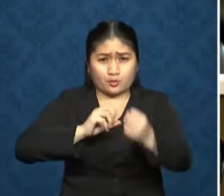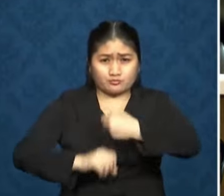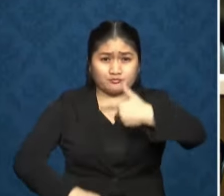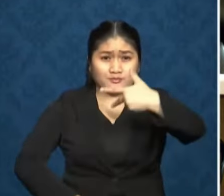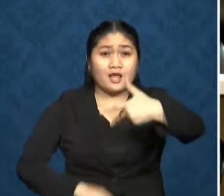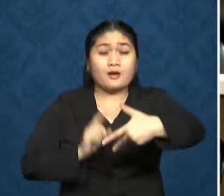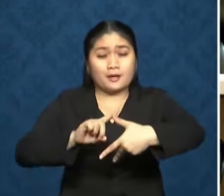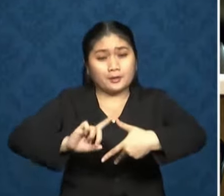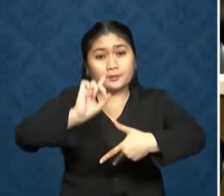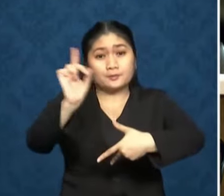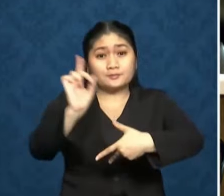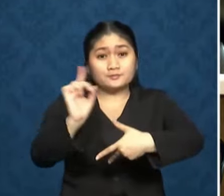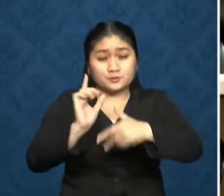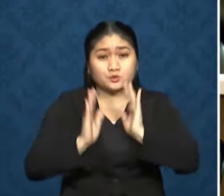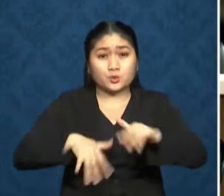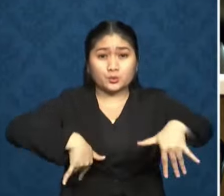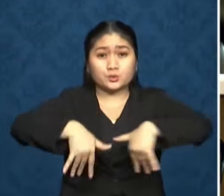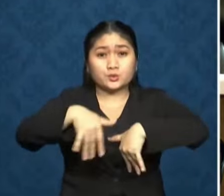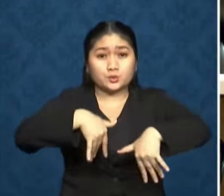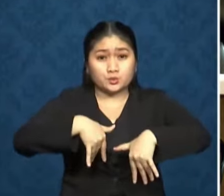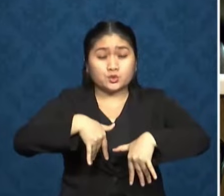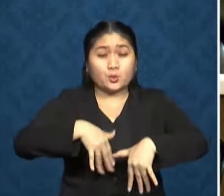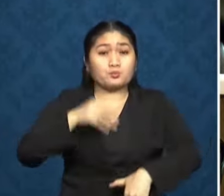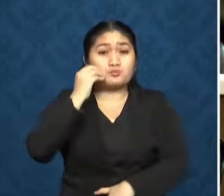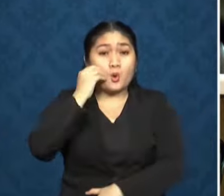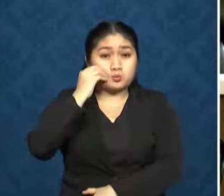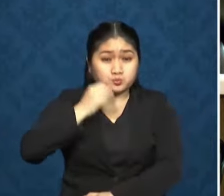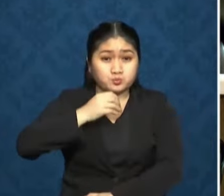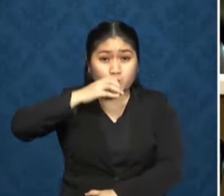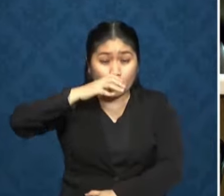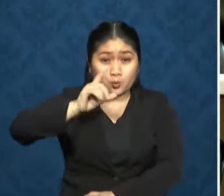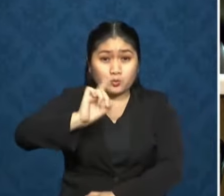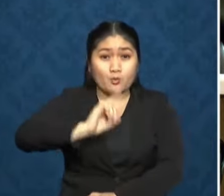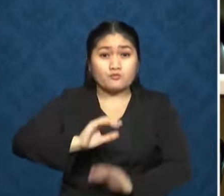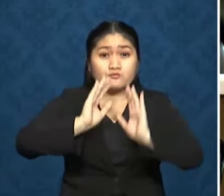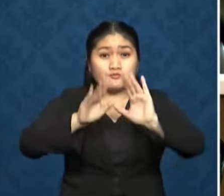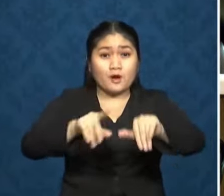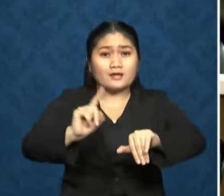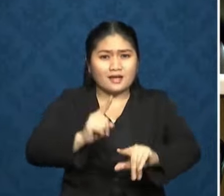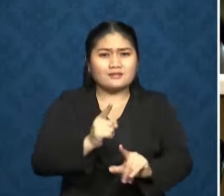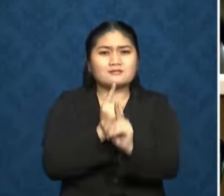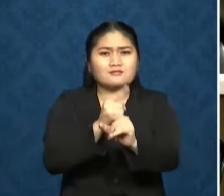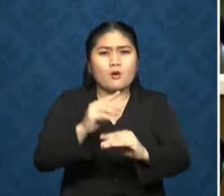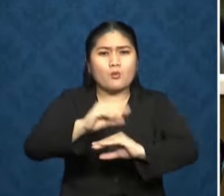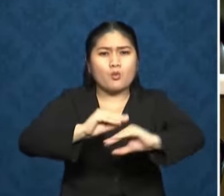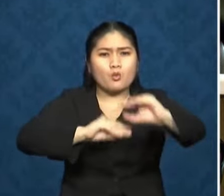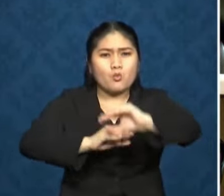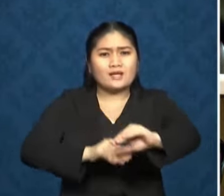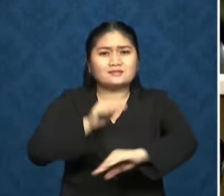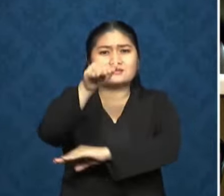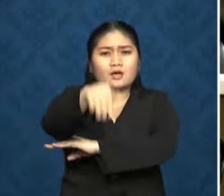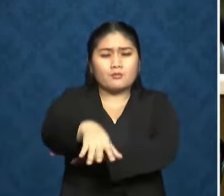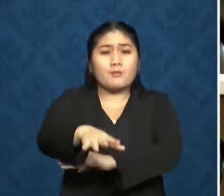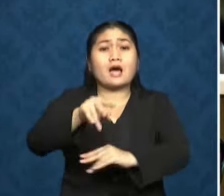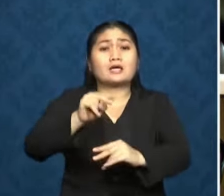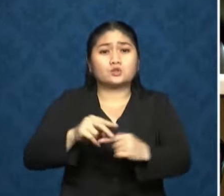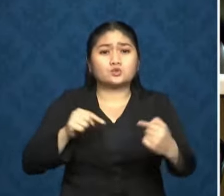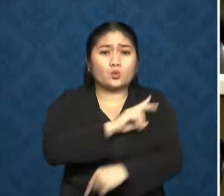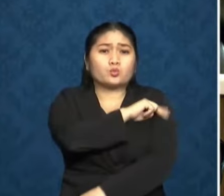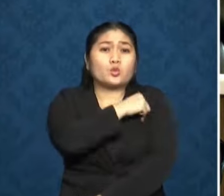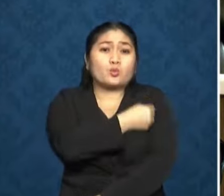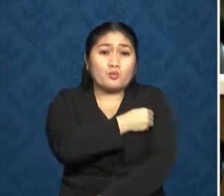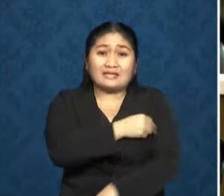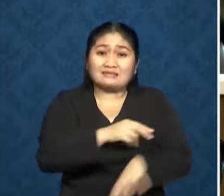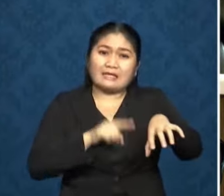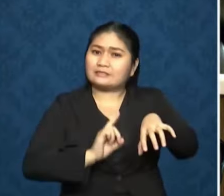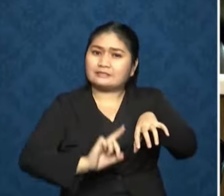เรื่แก พี่ด้อง ประชาชน caching ฟากฝทประทาน ได้ตามโครงการสพา เชื่อม โล่นภับาปนปอง แงที่